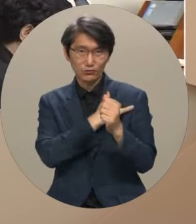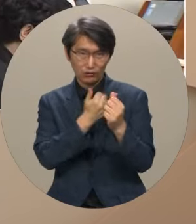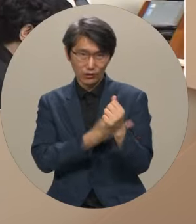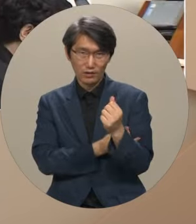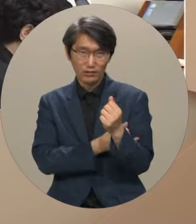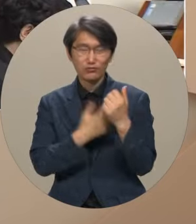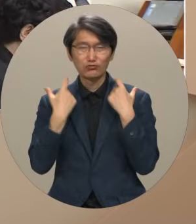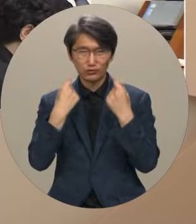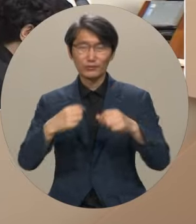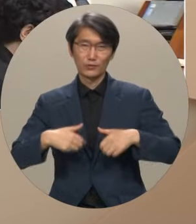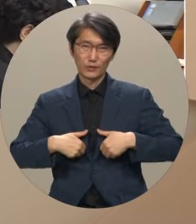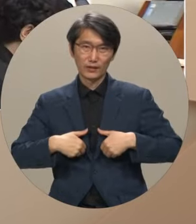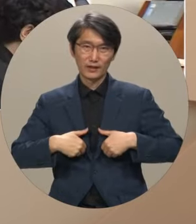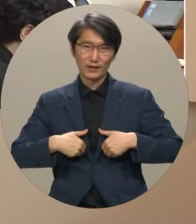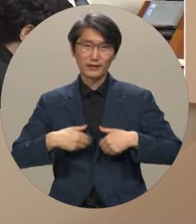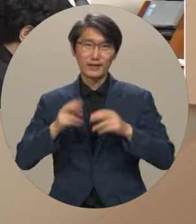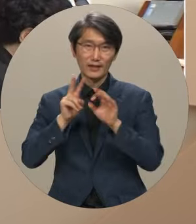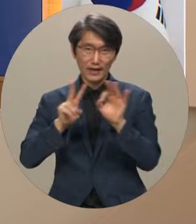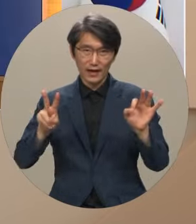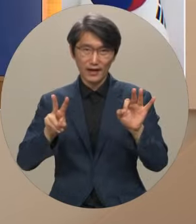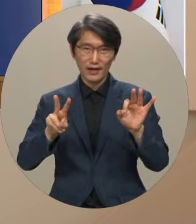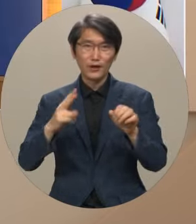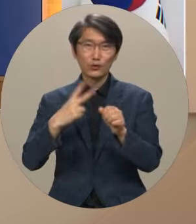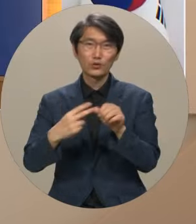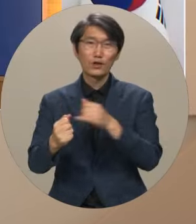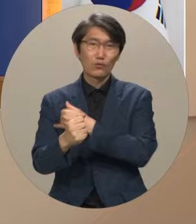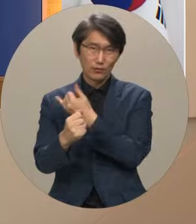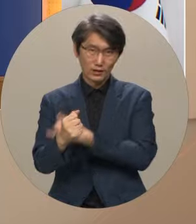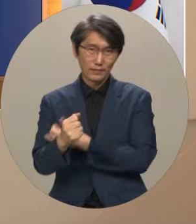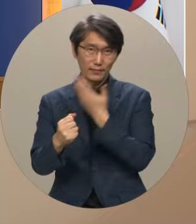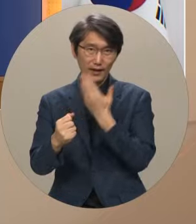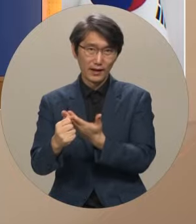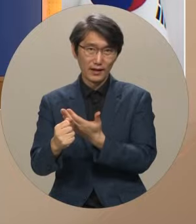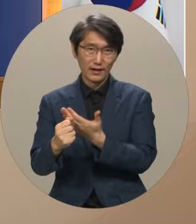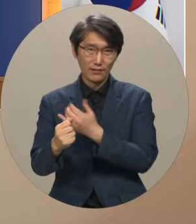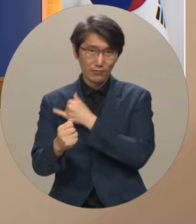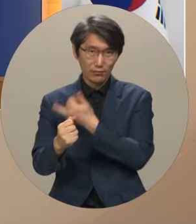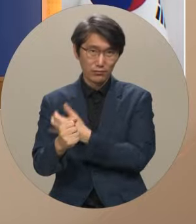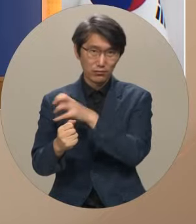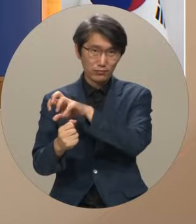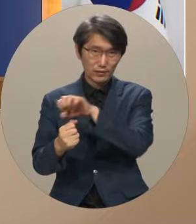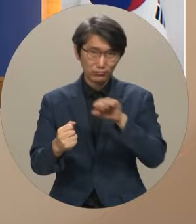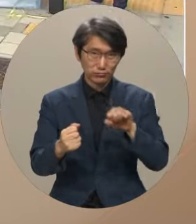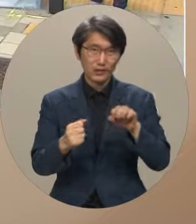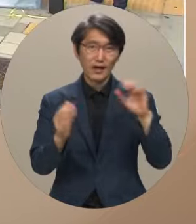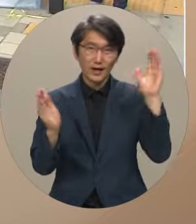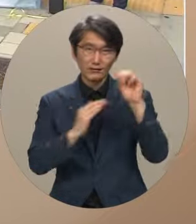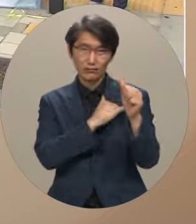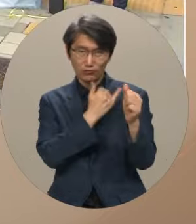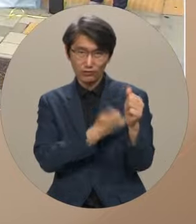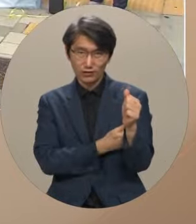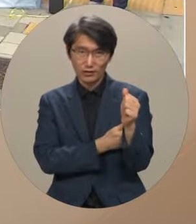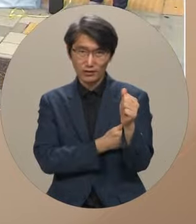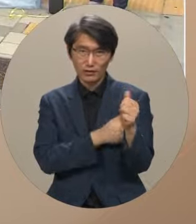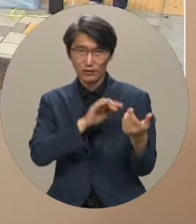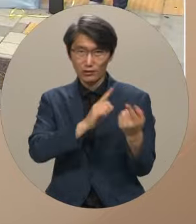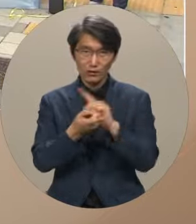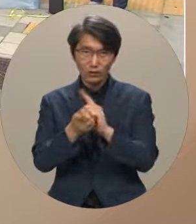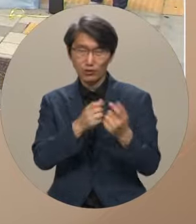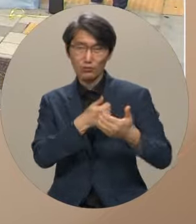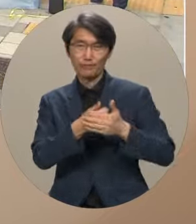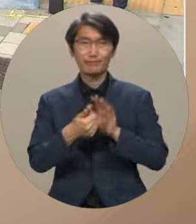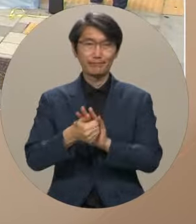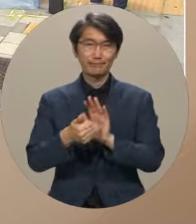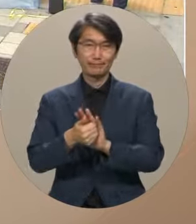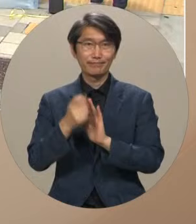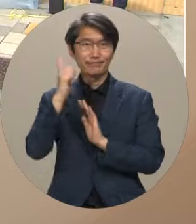한다. 그래야만이 교권이 살아난다. 교권이 확립되어야만이 또 학생 인권이 제대로 빛을 발할 수 있다. 이제